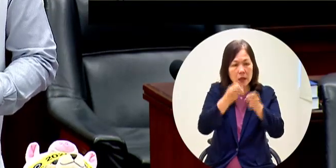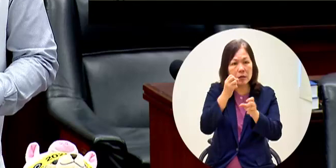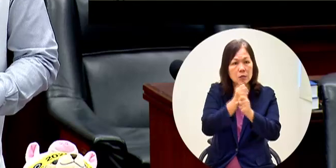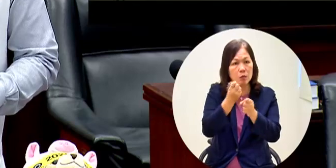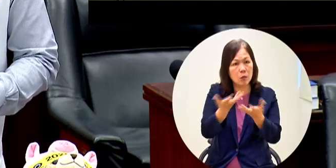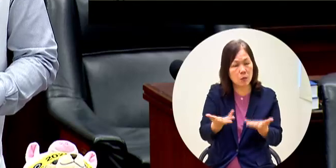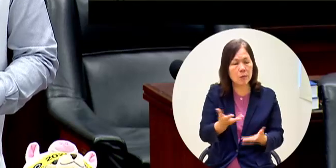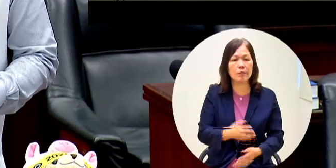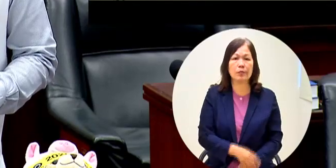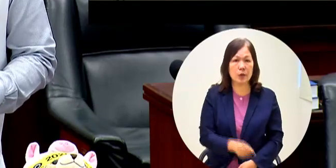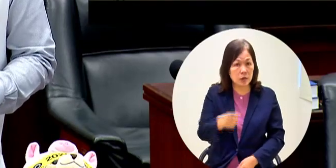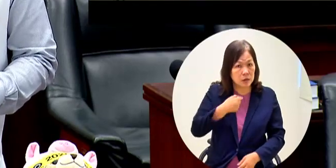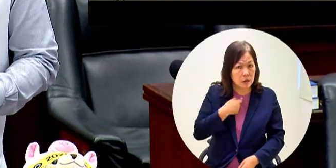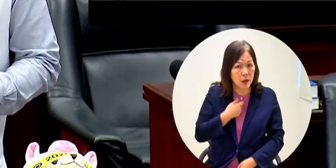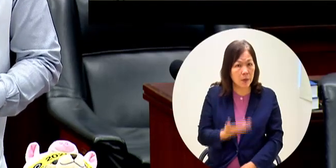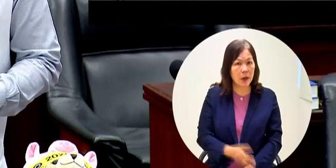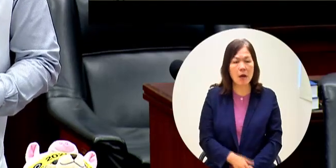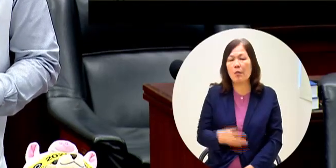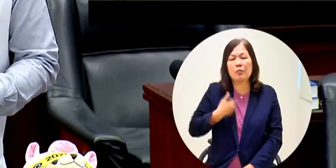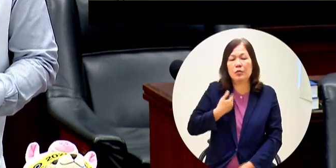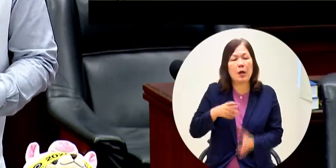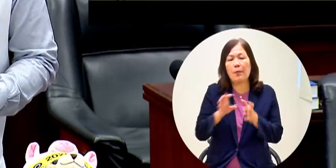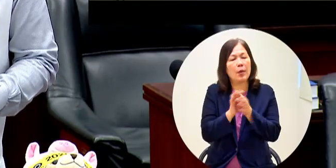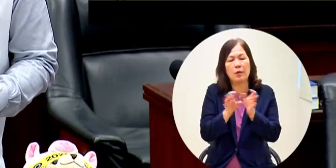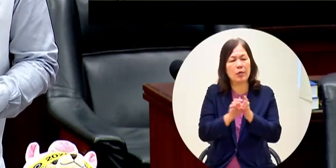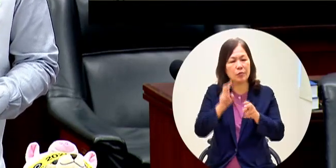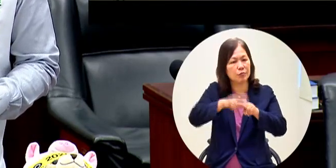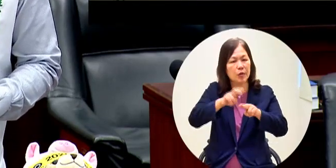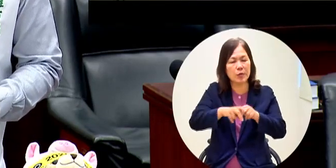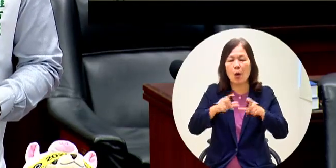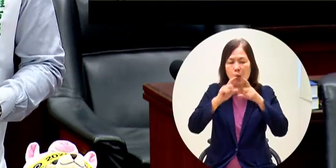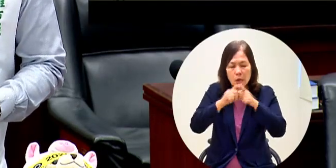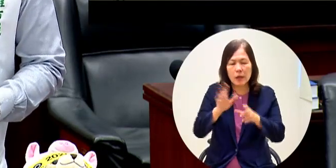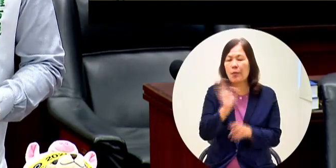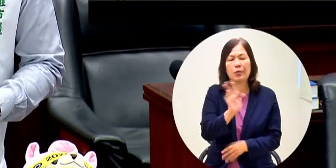市长，敢知影？唔知也别紧，坐咧别紧，嘿，唔免回答别紧。